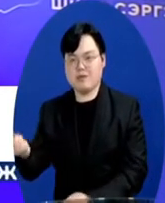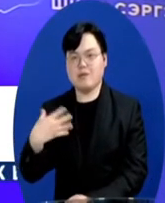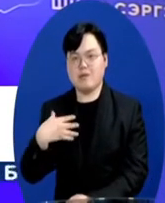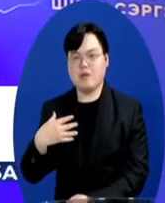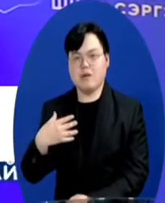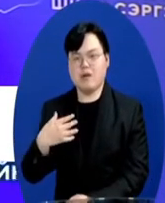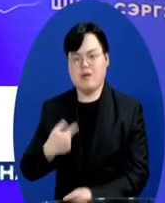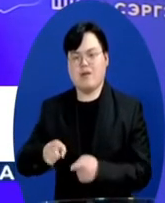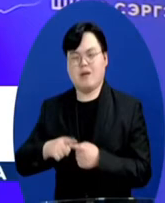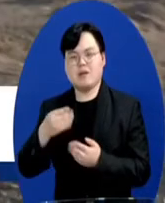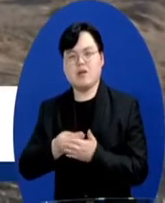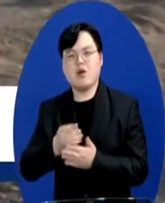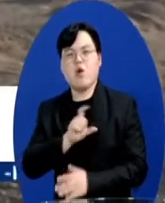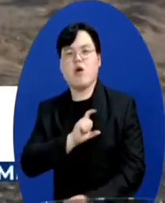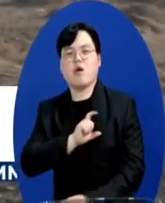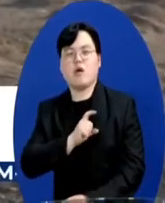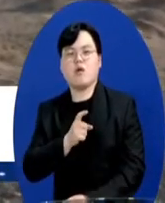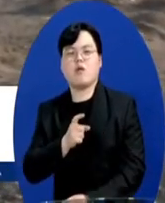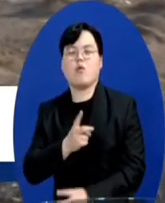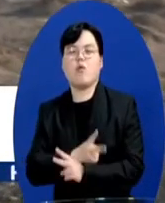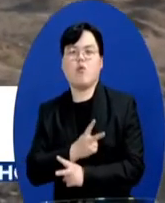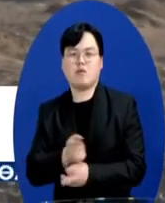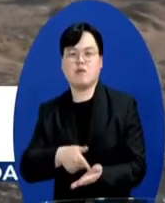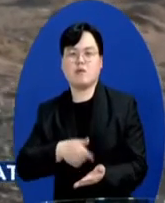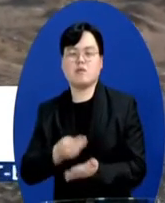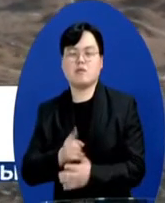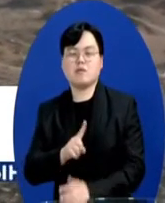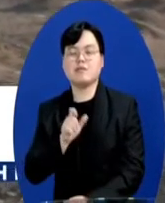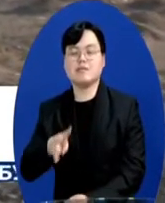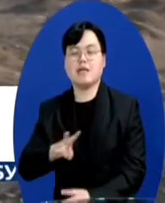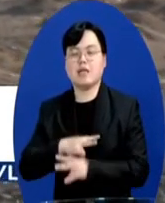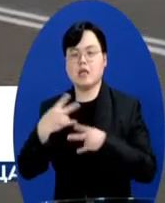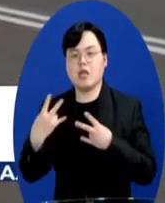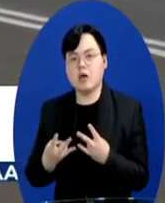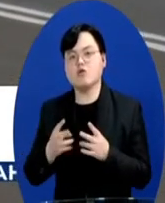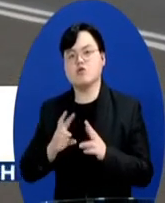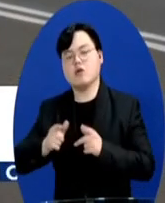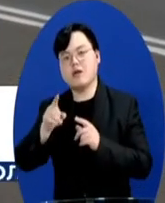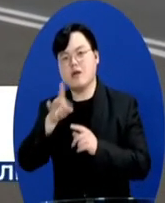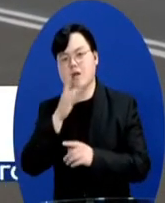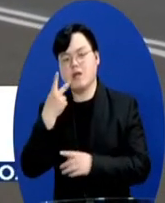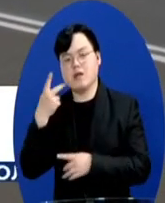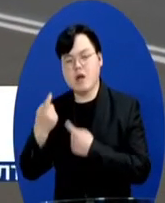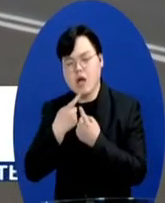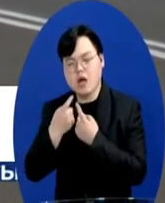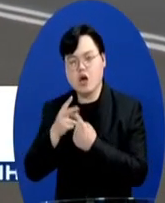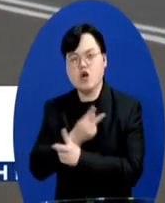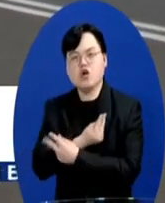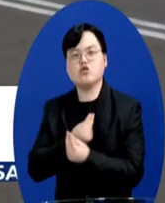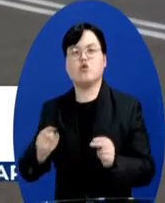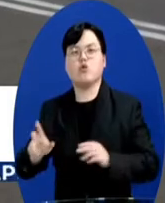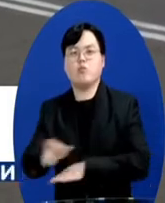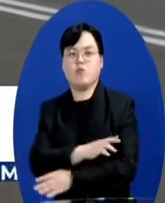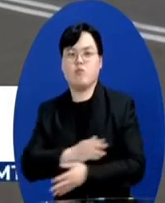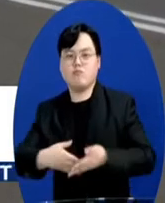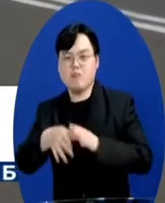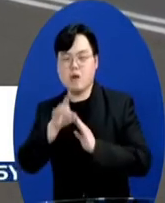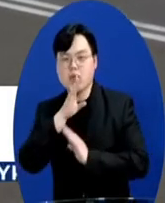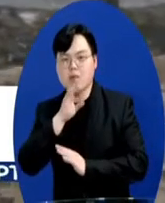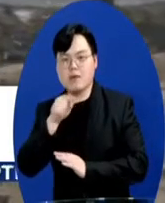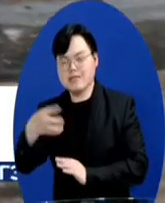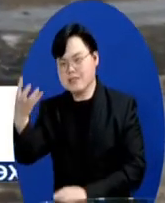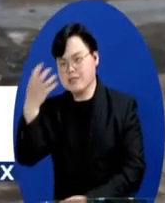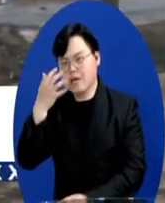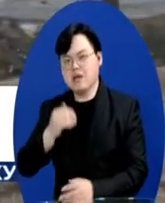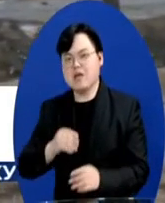гэж. Тэгэхээр ахаад л нэг хууль ирэхсэн. Зах зээлийн нийгэм чилчнээс хойш яриа төдийхнөөс хэтрээгүй чөлөөт бүсүүдийг хөгжүүлэх асуудал энэ засгийн